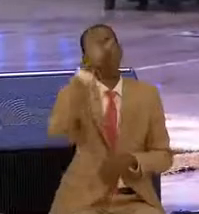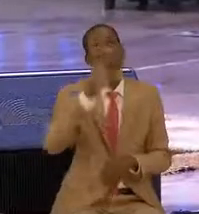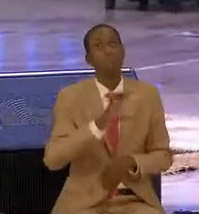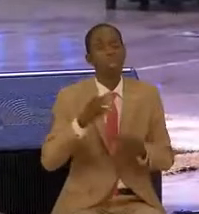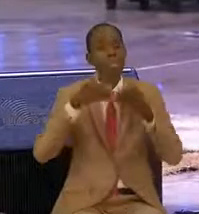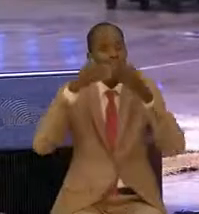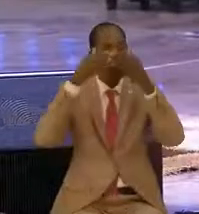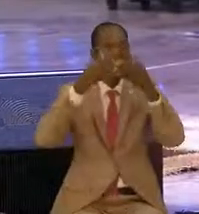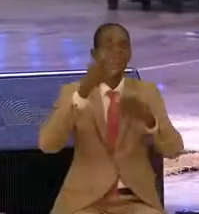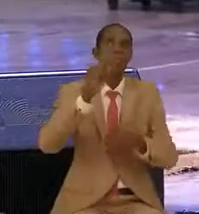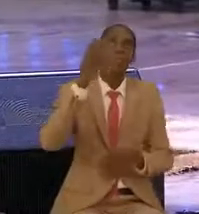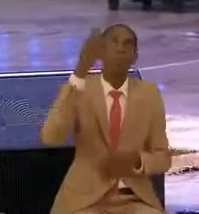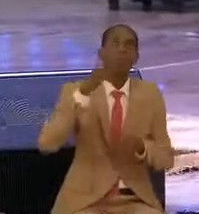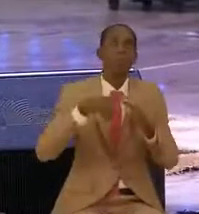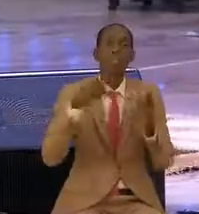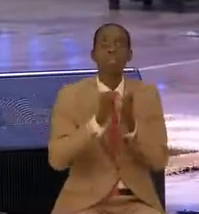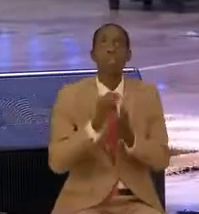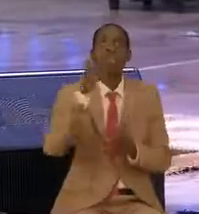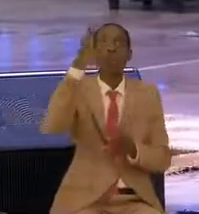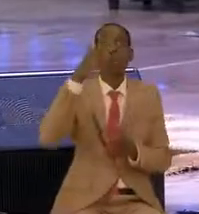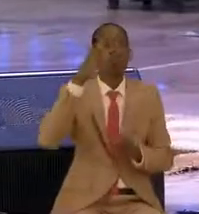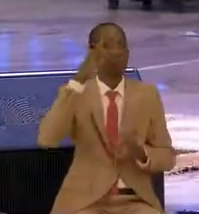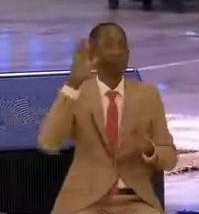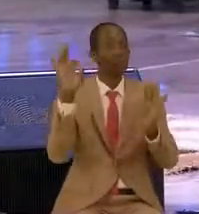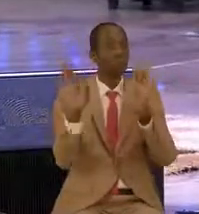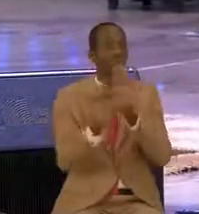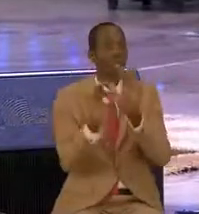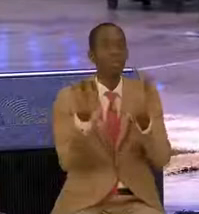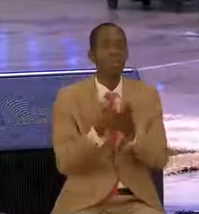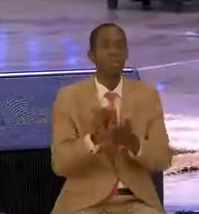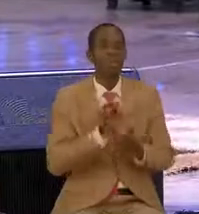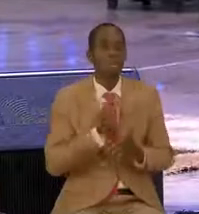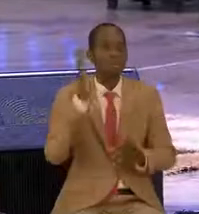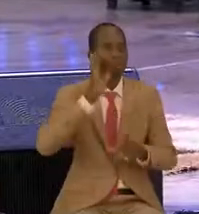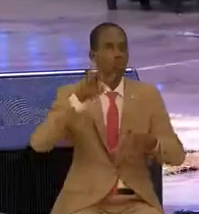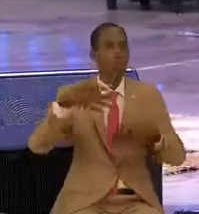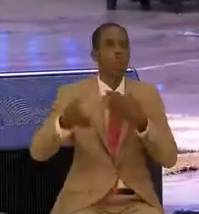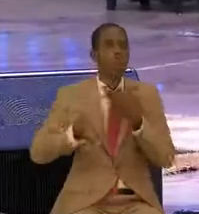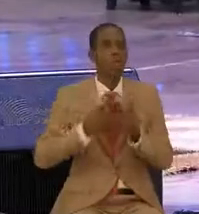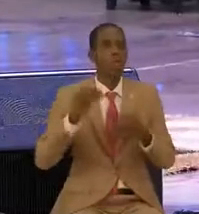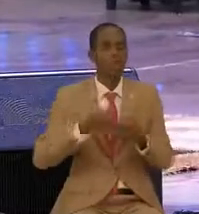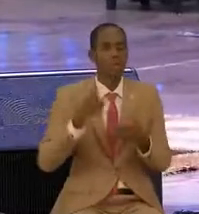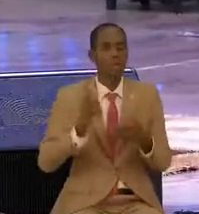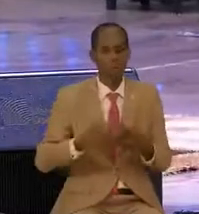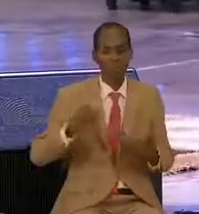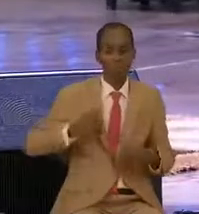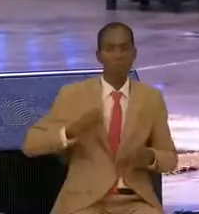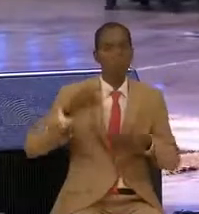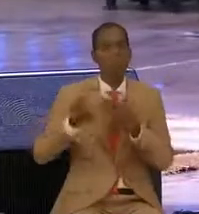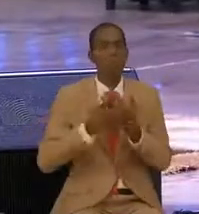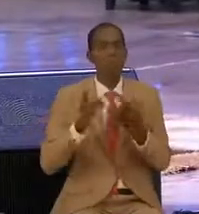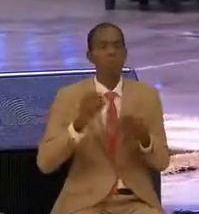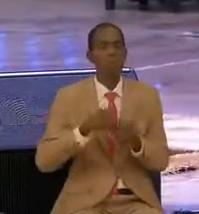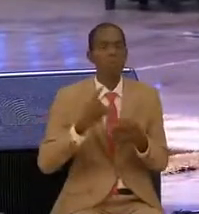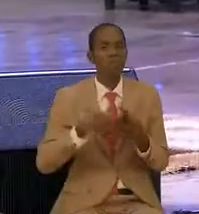puis il a dit que pour ce qui me concerne, loin de là, de retourner à la circoncision, de